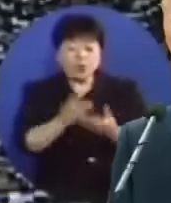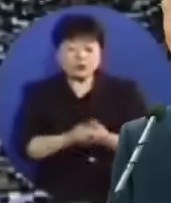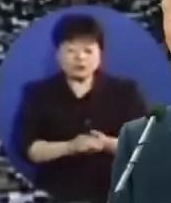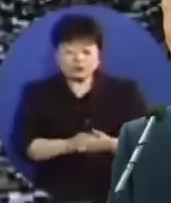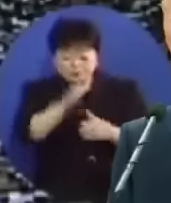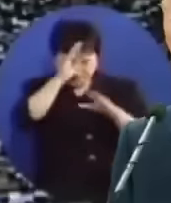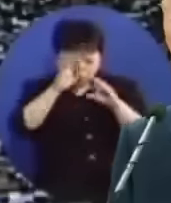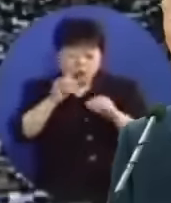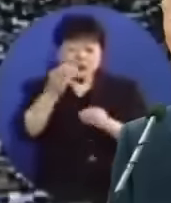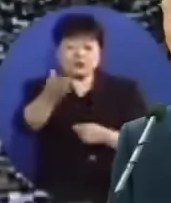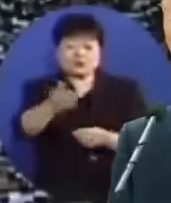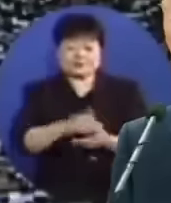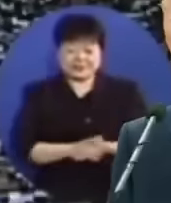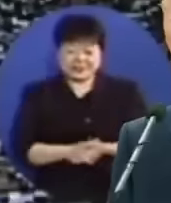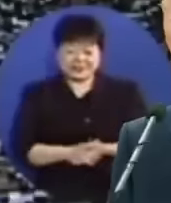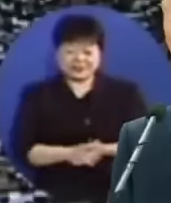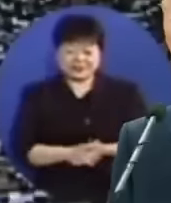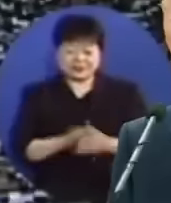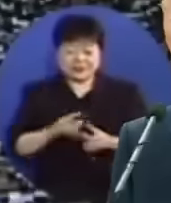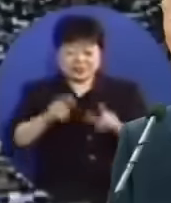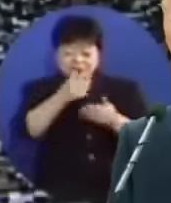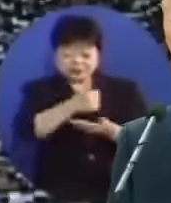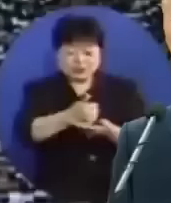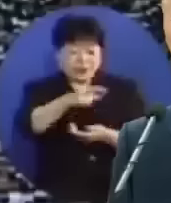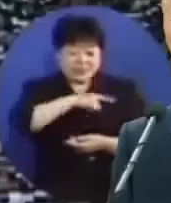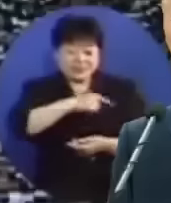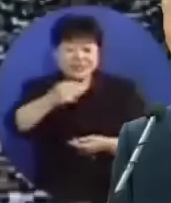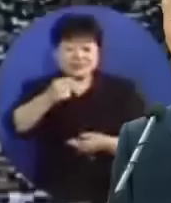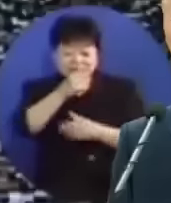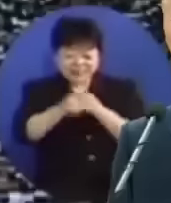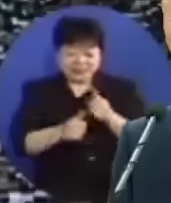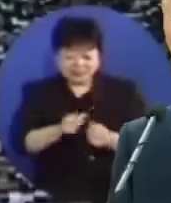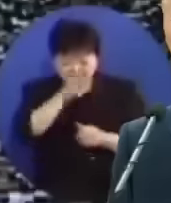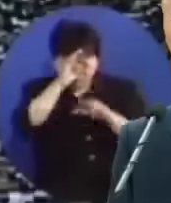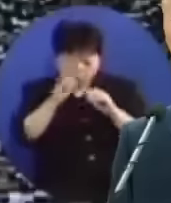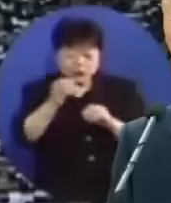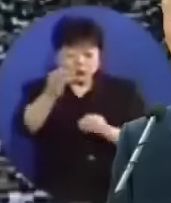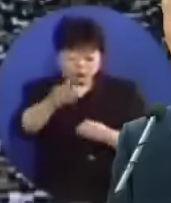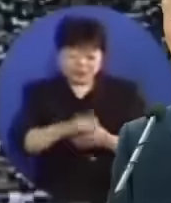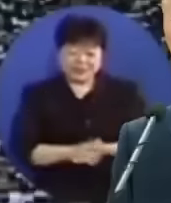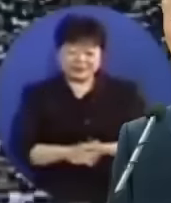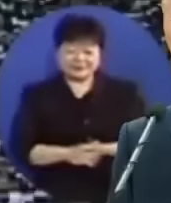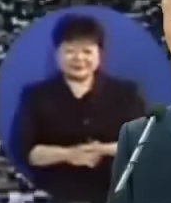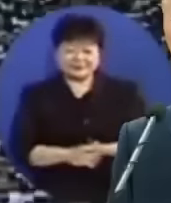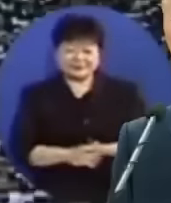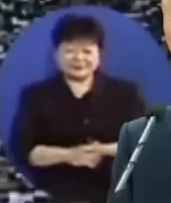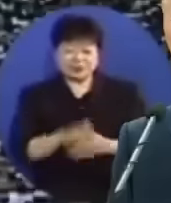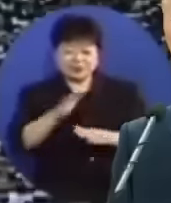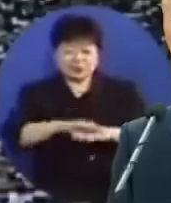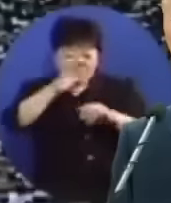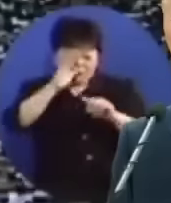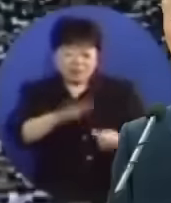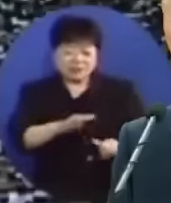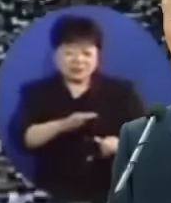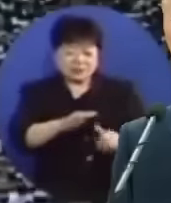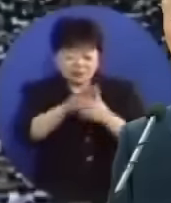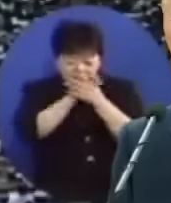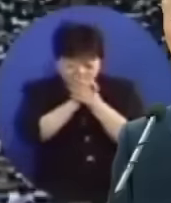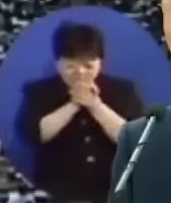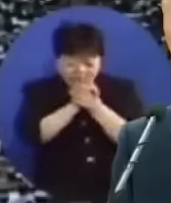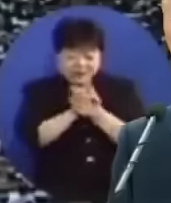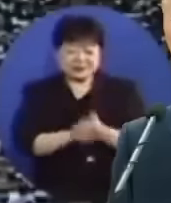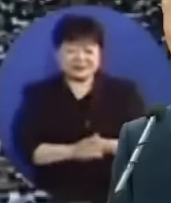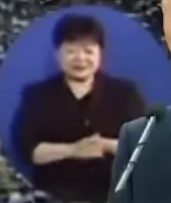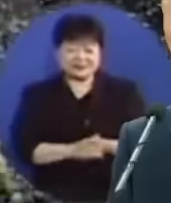다 고쳤던 것입니다. 오늘날도 주의 이름으로 하나님은 다 고치시는 것입니다. 손을 얹고 기도하라는 그